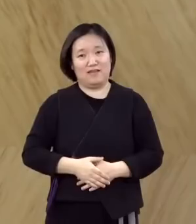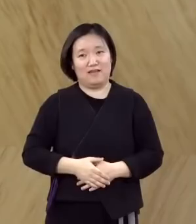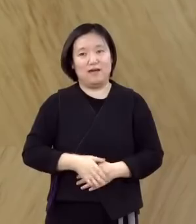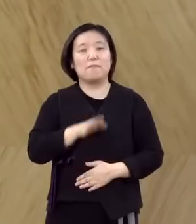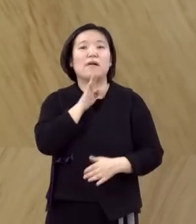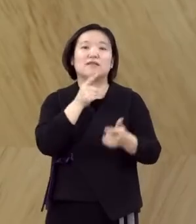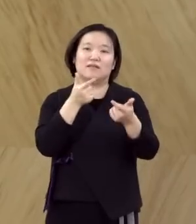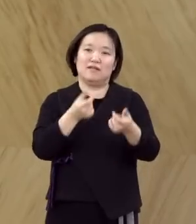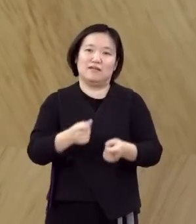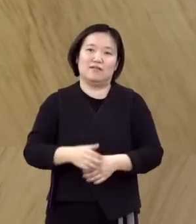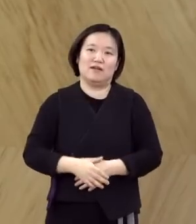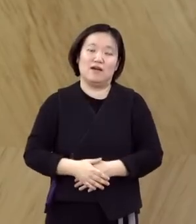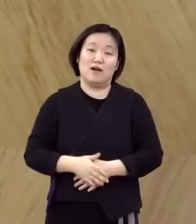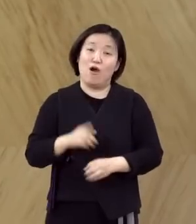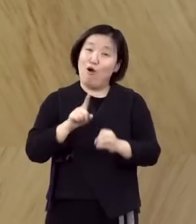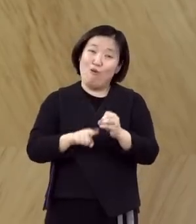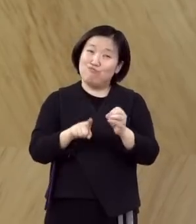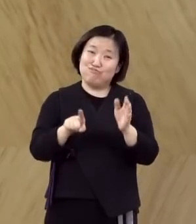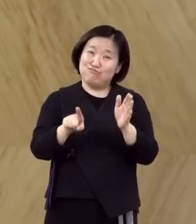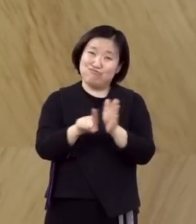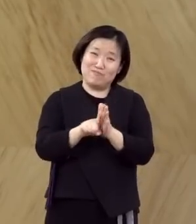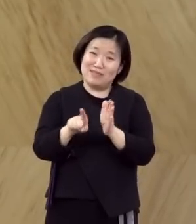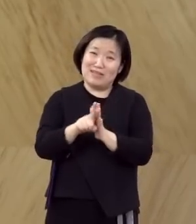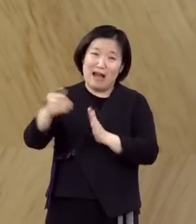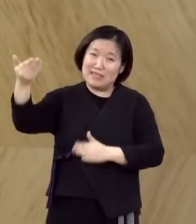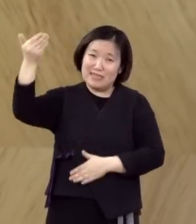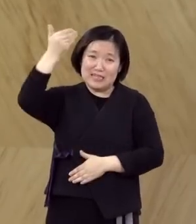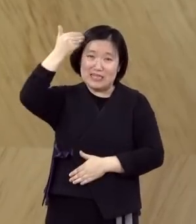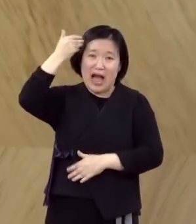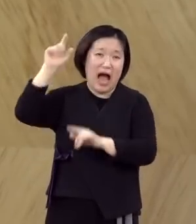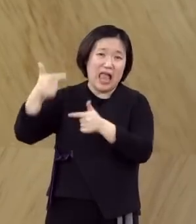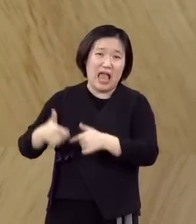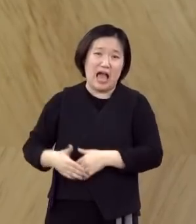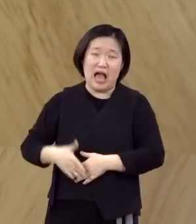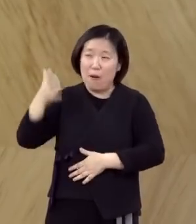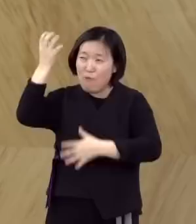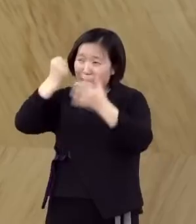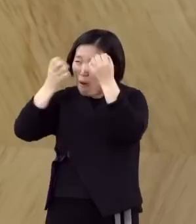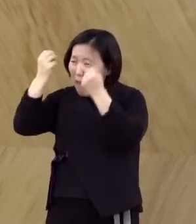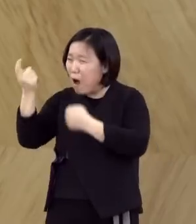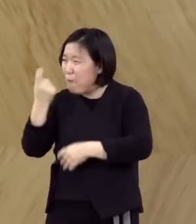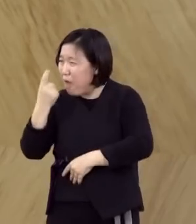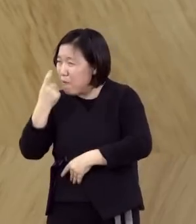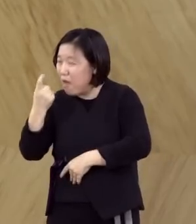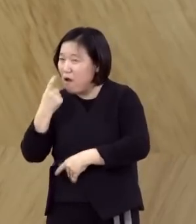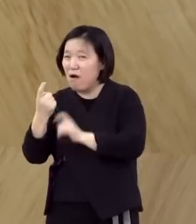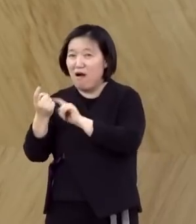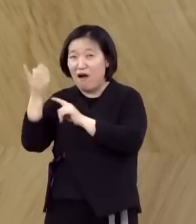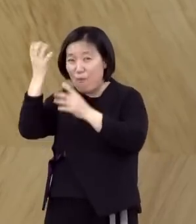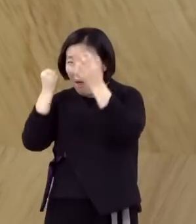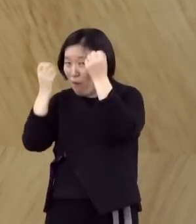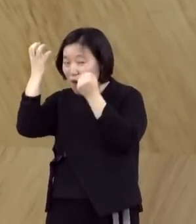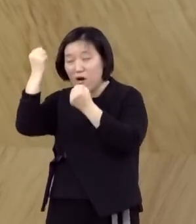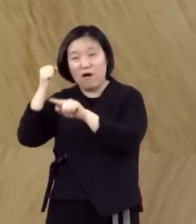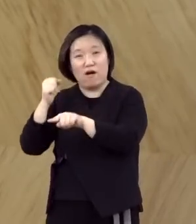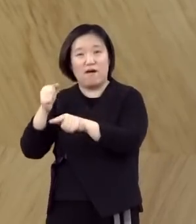.여러분,불교는 궁극적으로단순한지식의종교가아닙니다 .불교를머릿속으로백일동안분석할수도있지만,